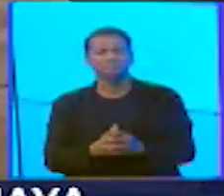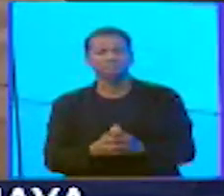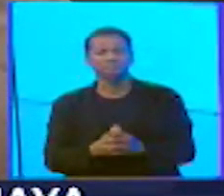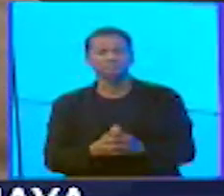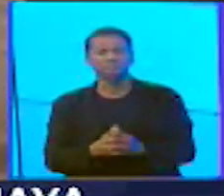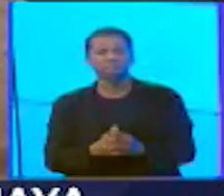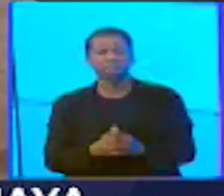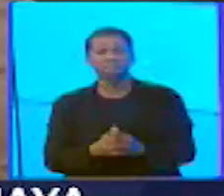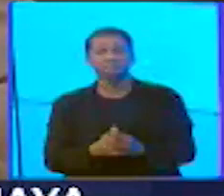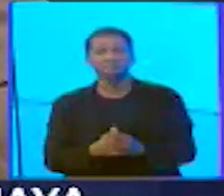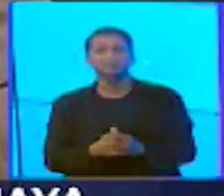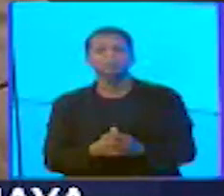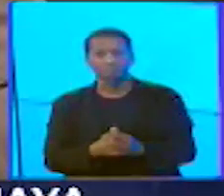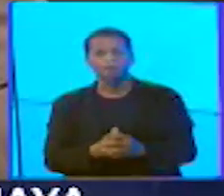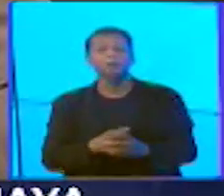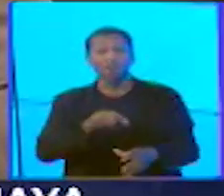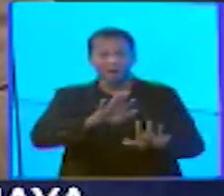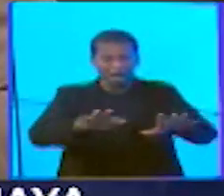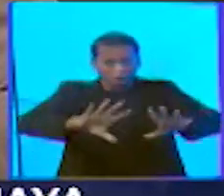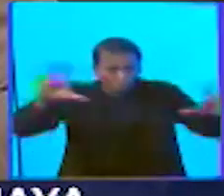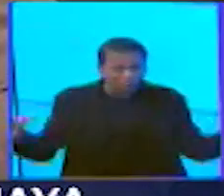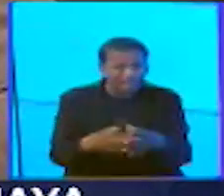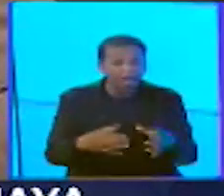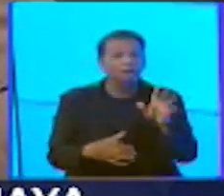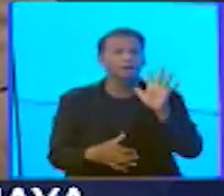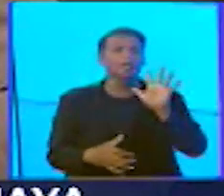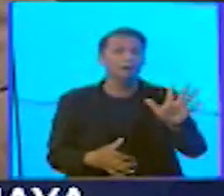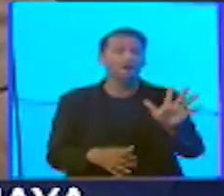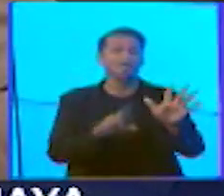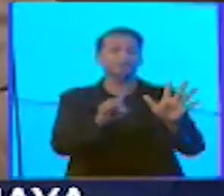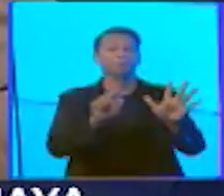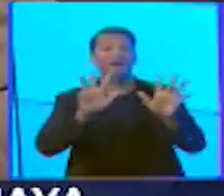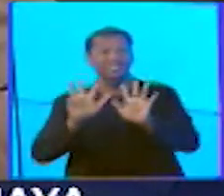Hai total DJ di Polda Metro ada 500 19 yang kita amankan ya